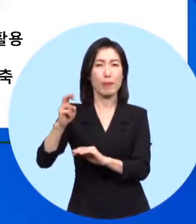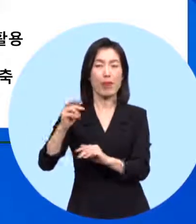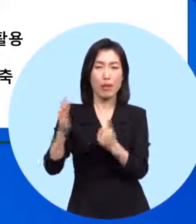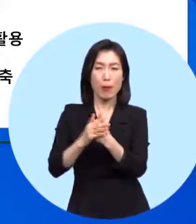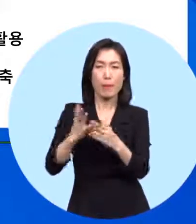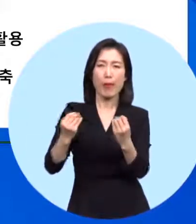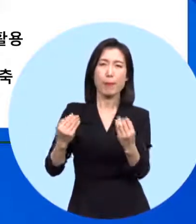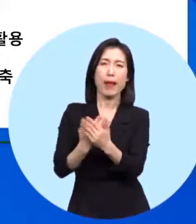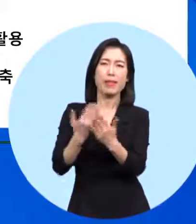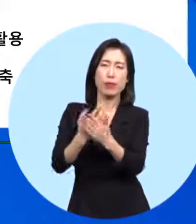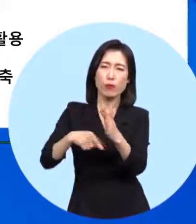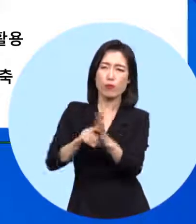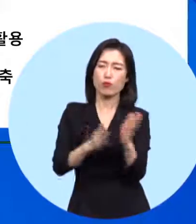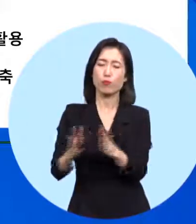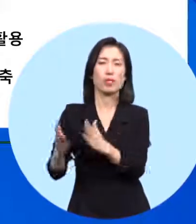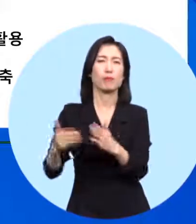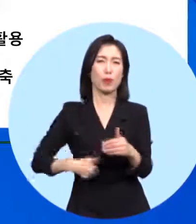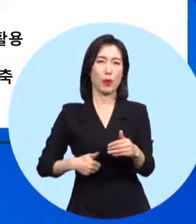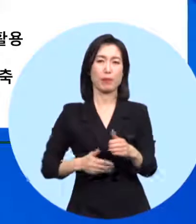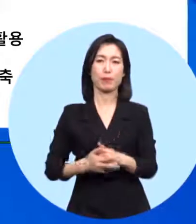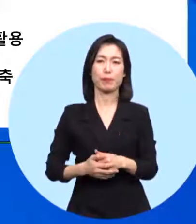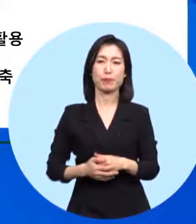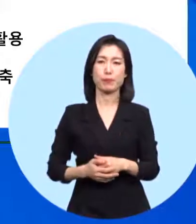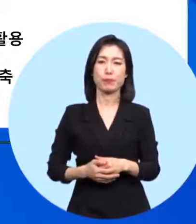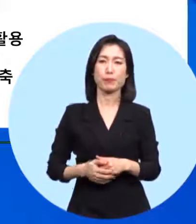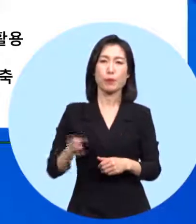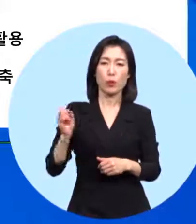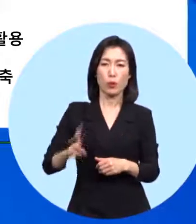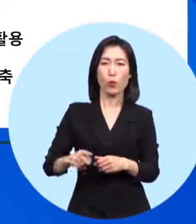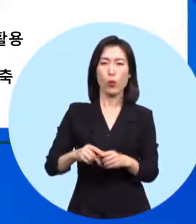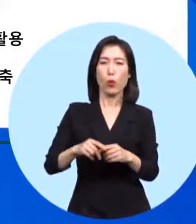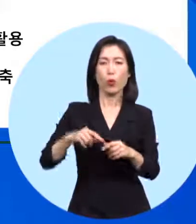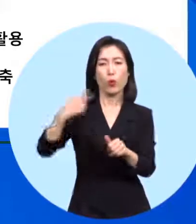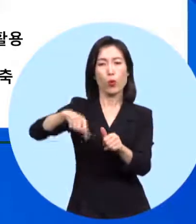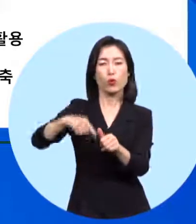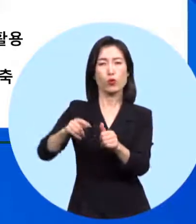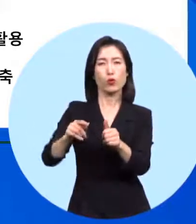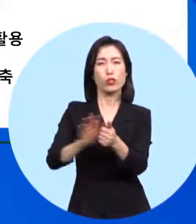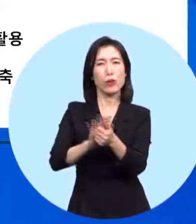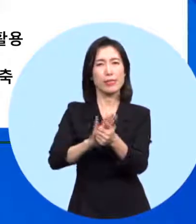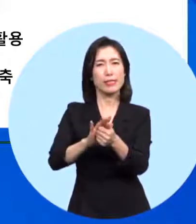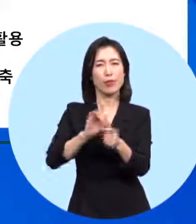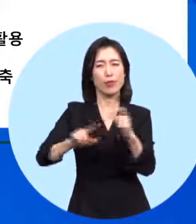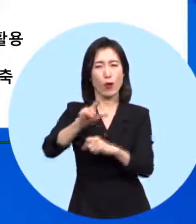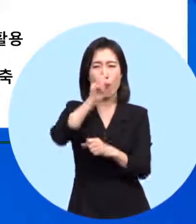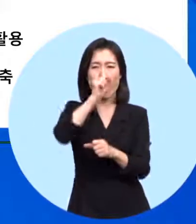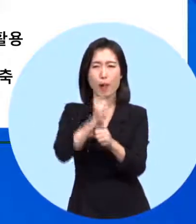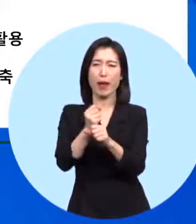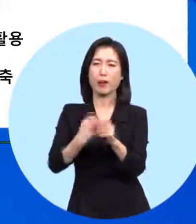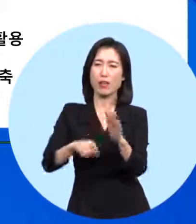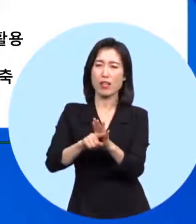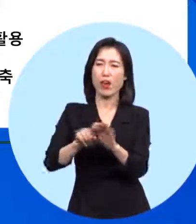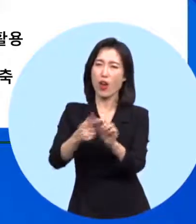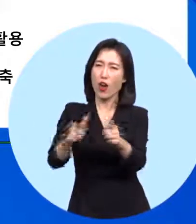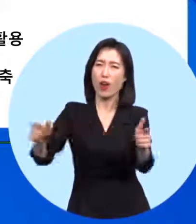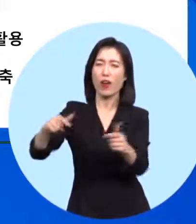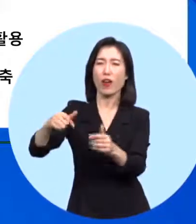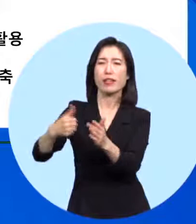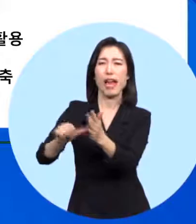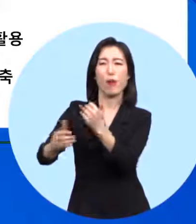되고요. 그다음 교육 소득의 질을 위해서는 지역의 자원을 총체적으로 활용하는 게 필요한데 저는 이러기 위해서는